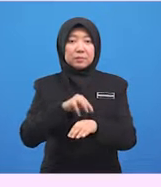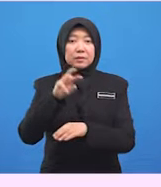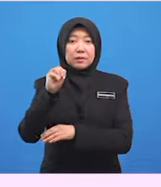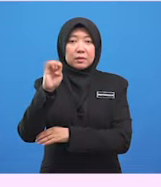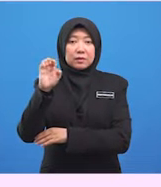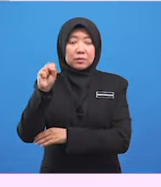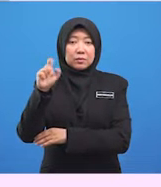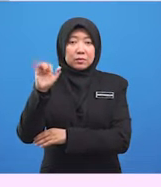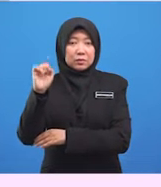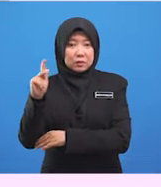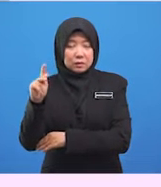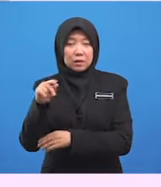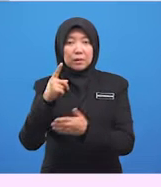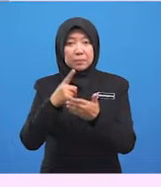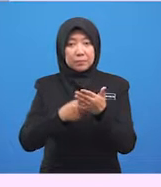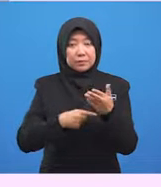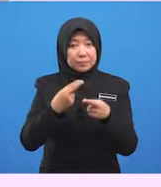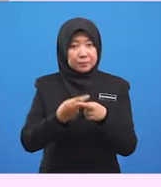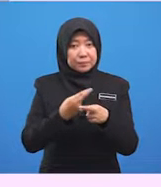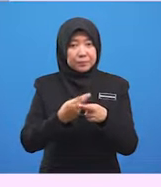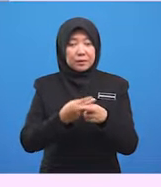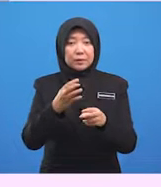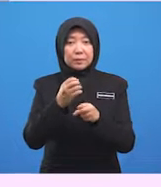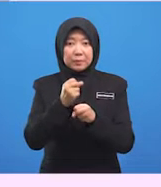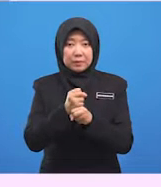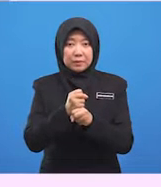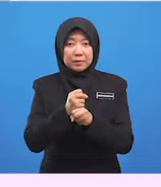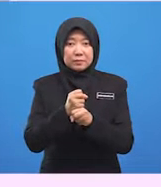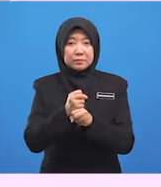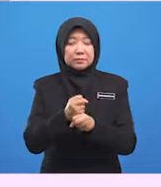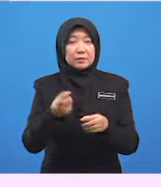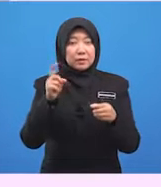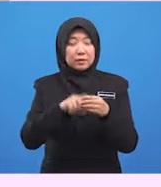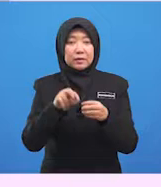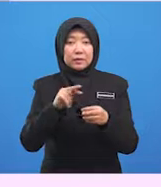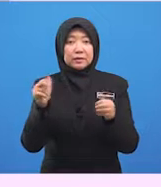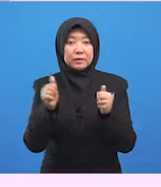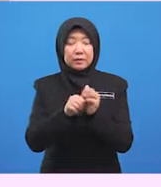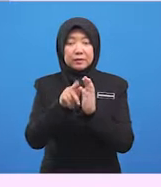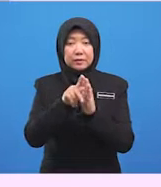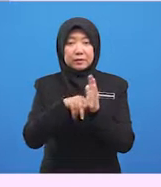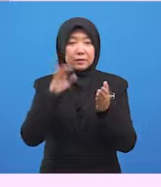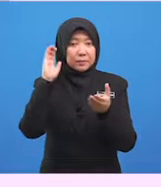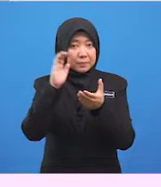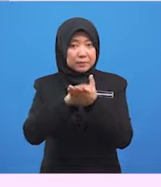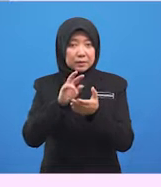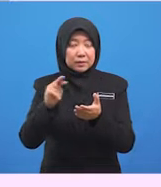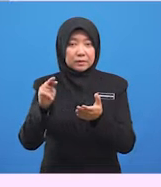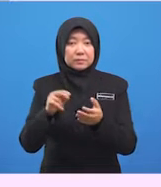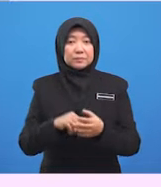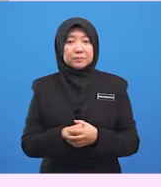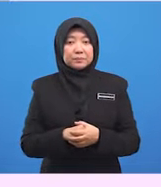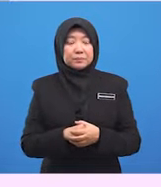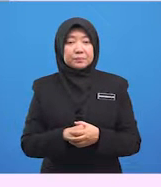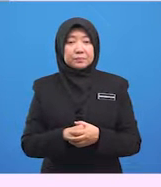apakah kesimpulan yang dapat dikaitkan dengan percayaan tersebut ih dilakukan upacara